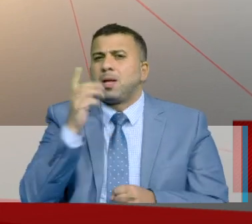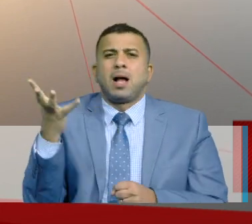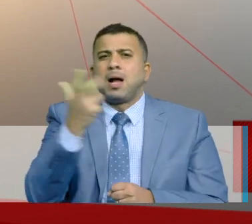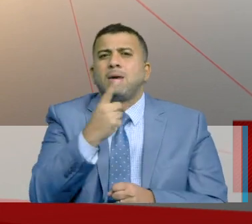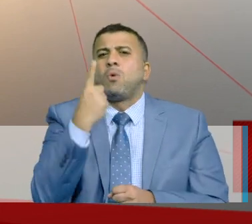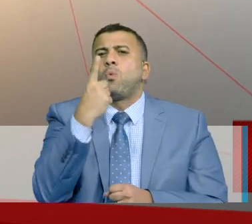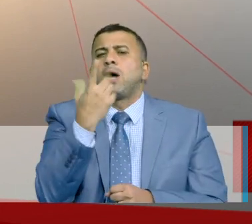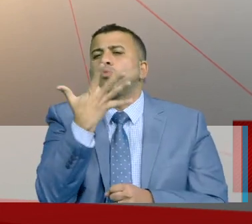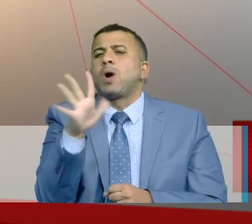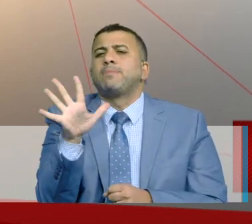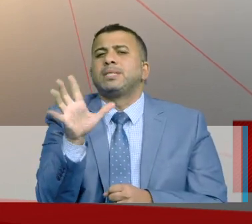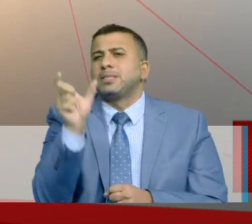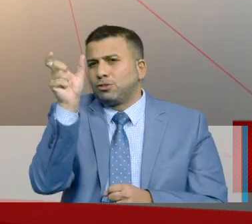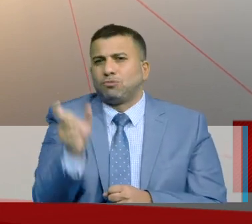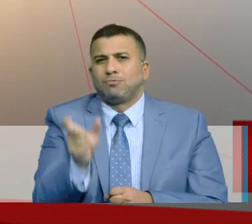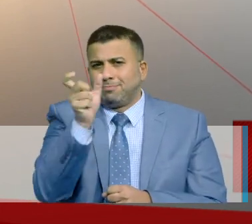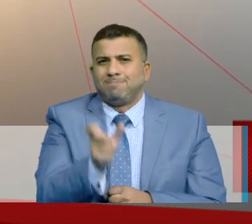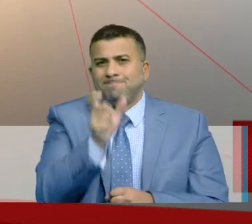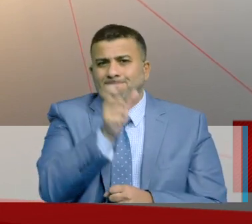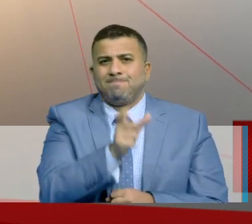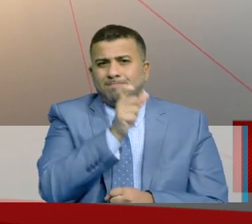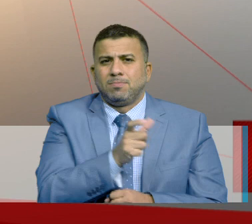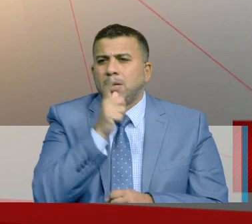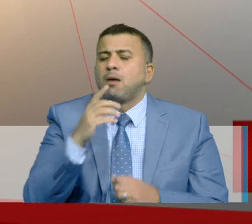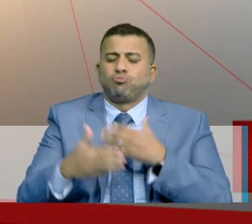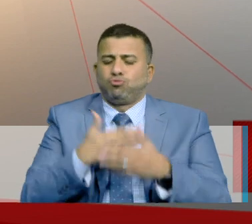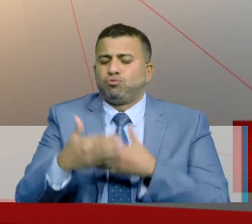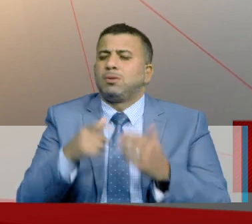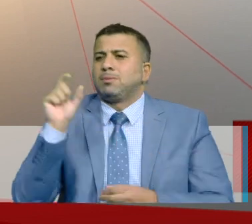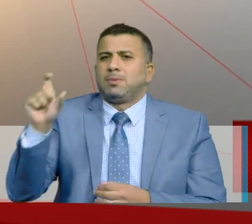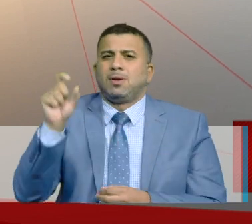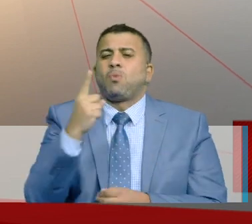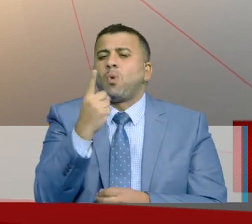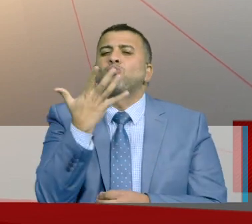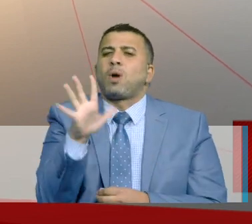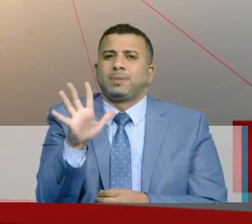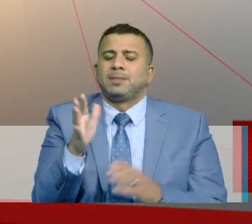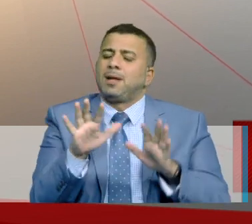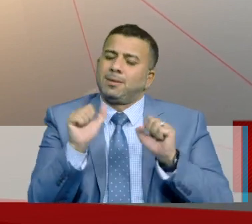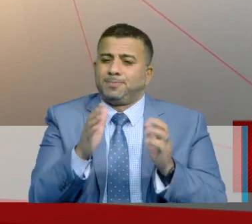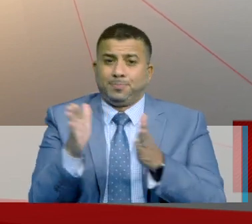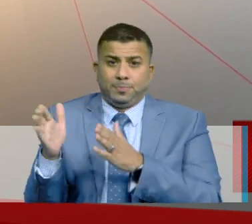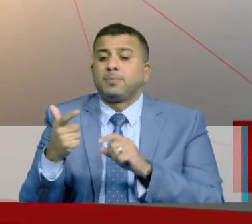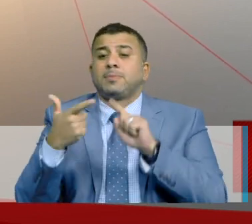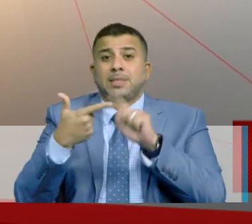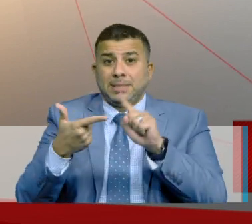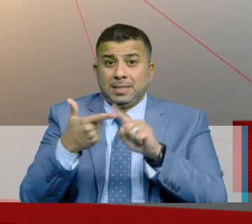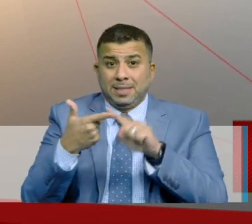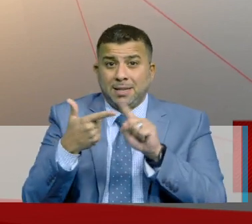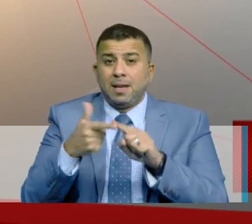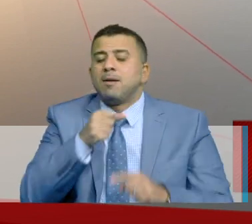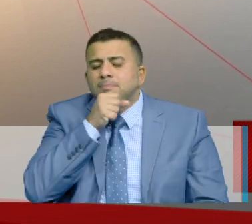51 حاله ممكن يعني هذه تمشي على طول يعني الفئه الثانيه يعني مو جبن يعني